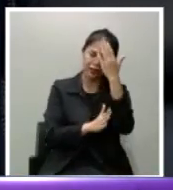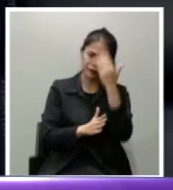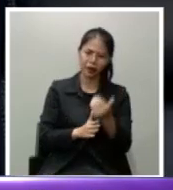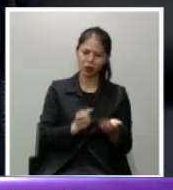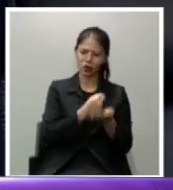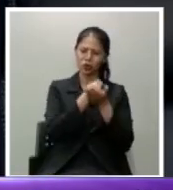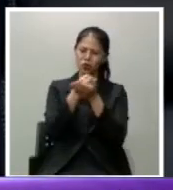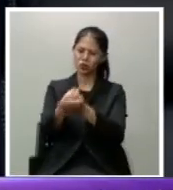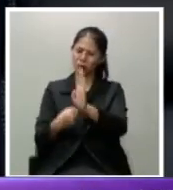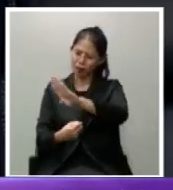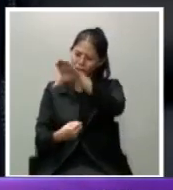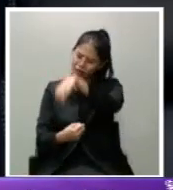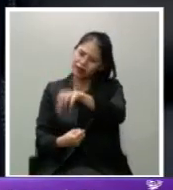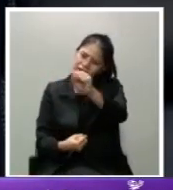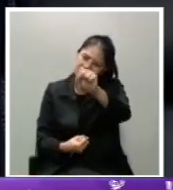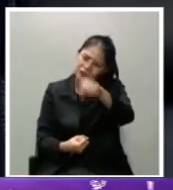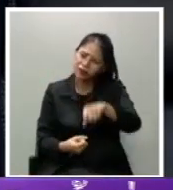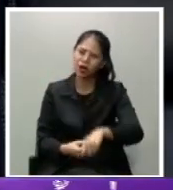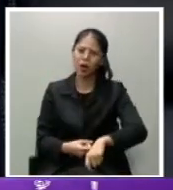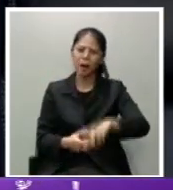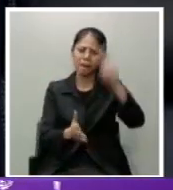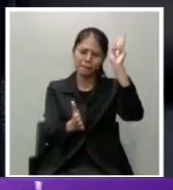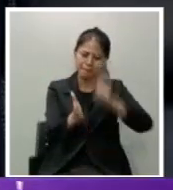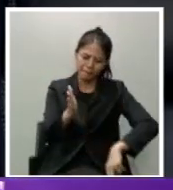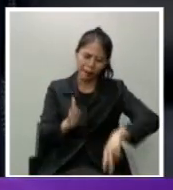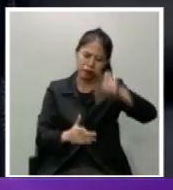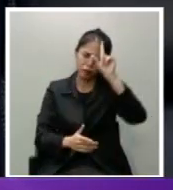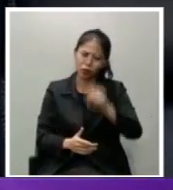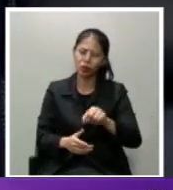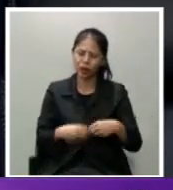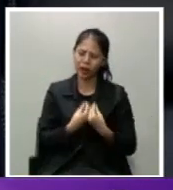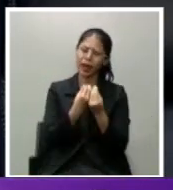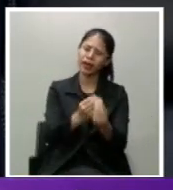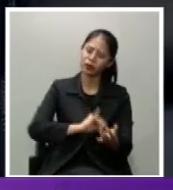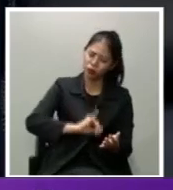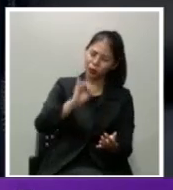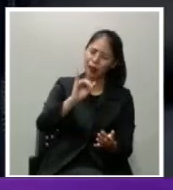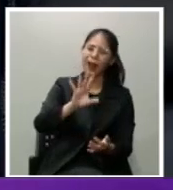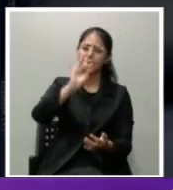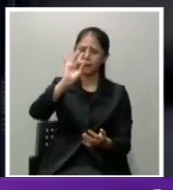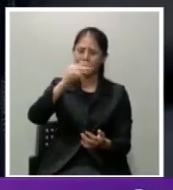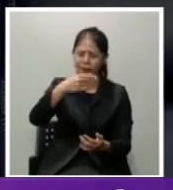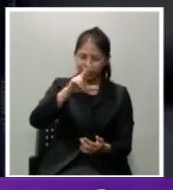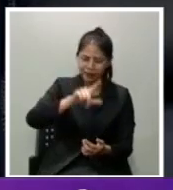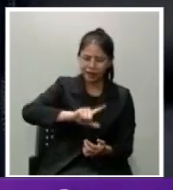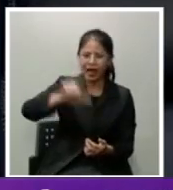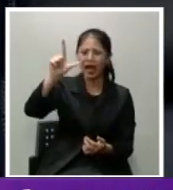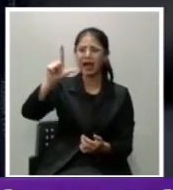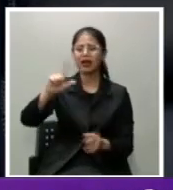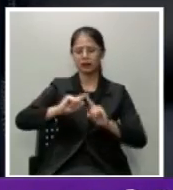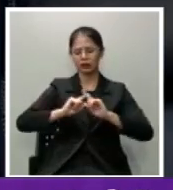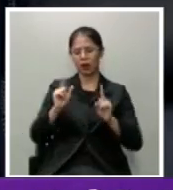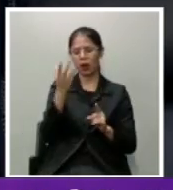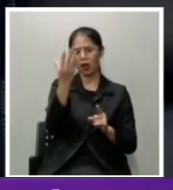วยฟิลิปมอริสใช่ไหมล่ะเพื่อที่จะให้ถูกปรับถูกๆแทนที่จะปรับ 80,000 ล้านปรับแค่ 1,200